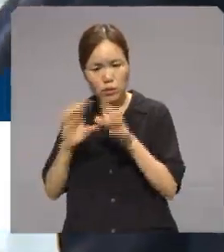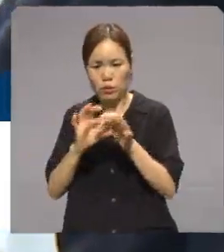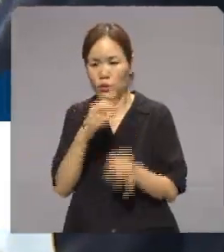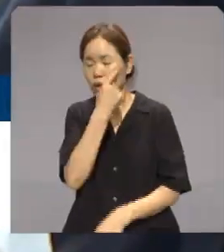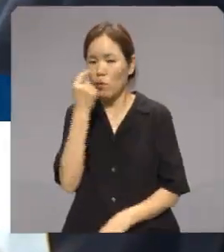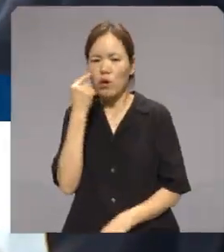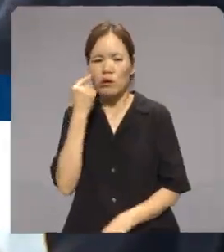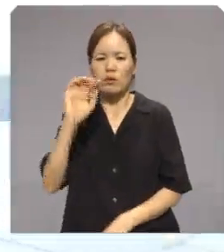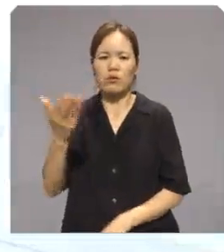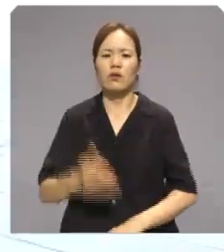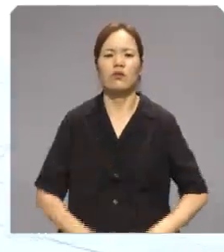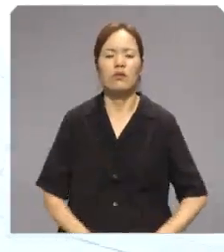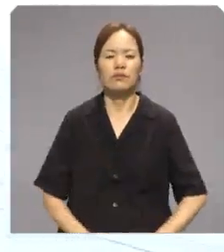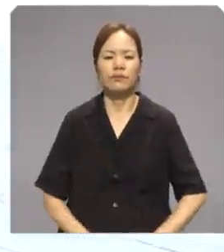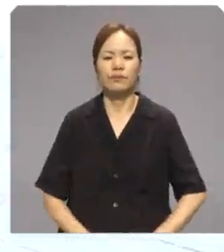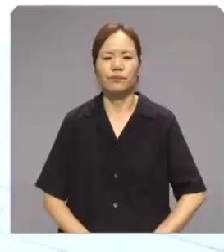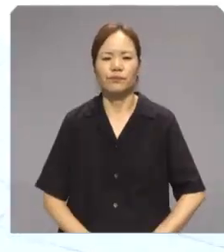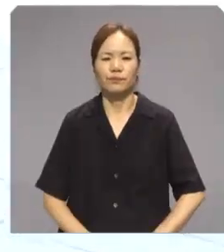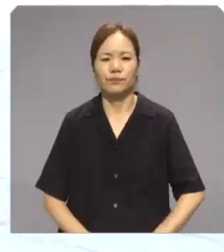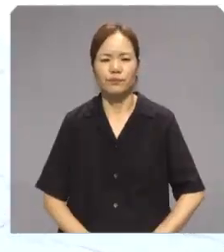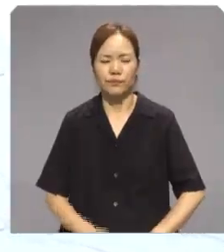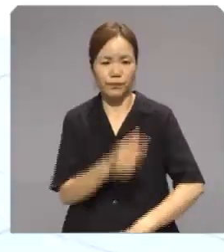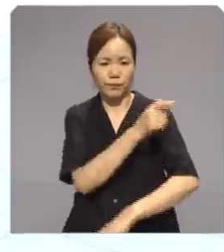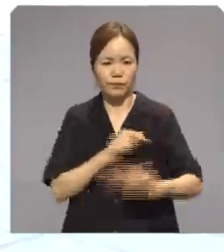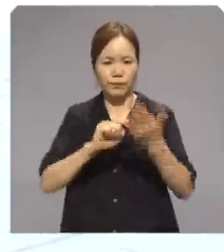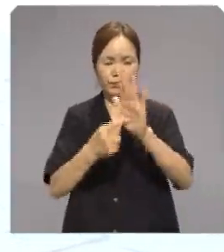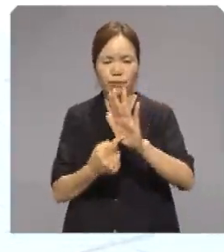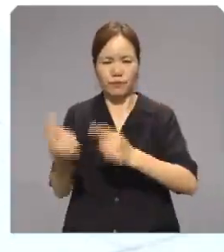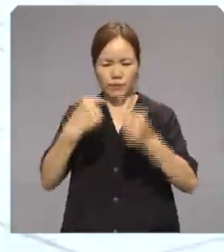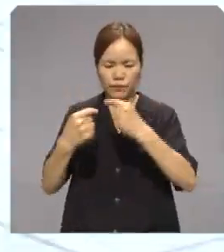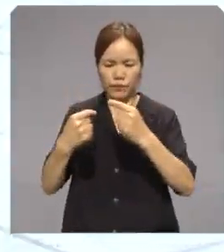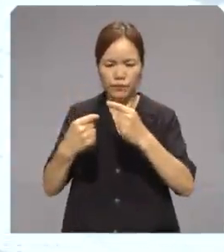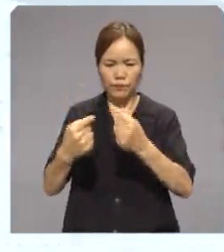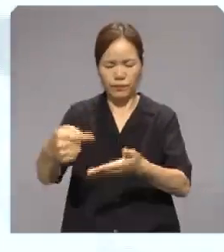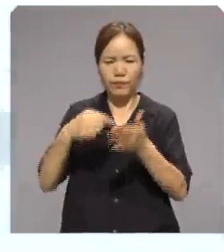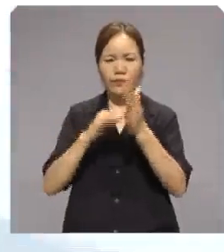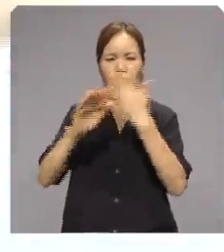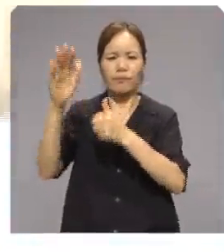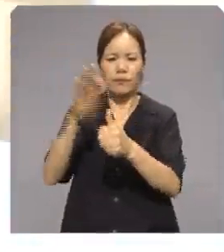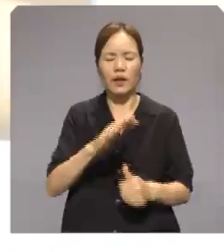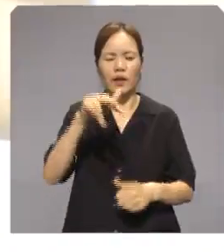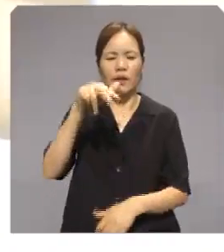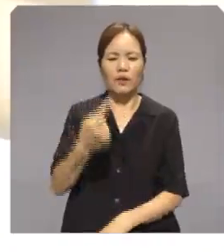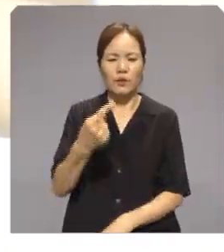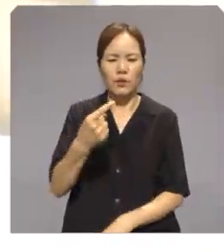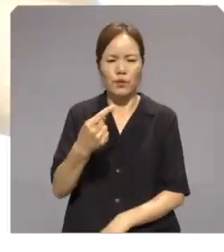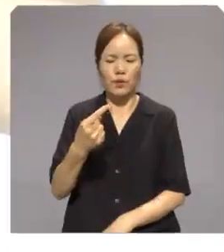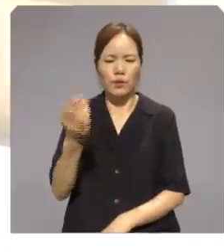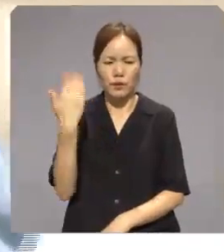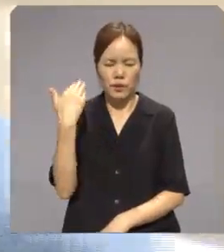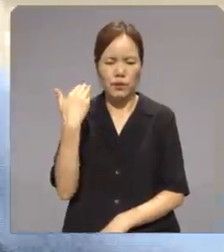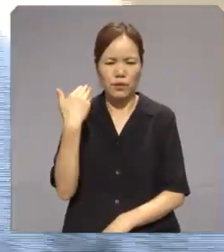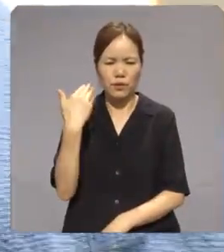통해서 확인이 되는 것이고. 이사 공모에 지원했다 탈락한 조능희 전 MBC 플러스 사장 등 3명이 낸